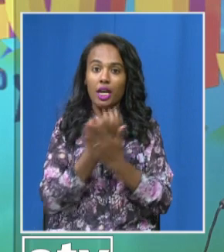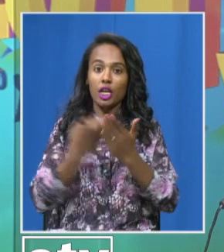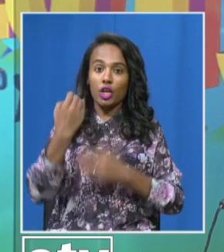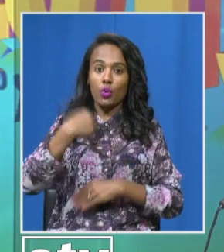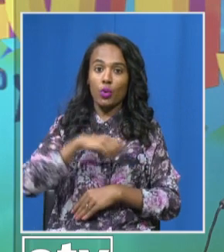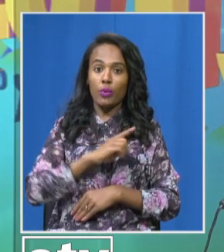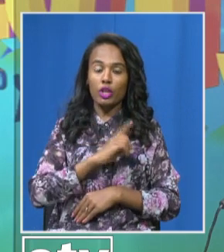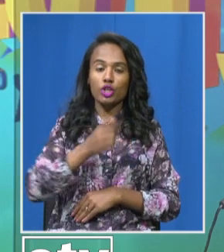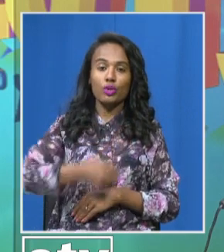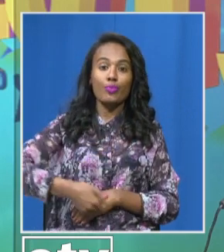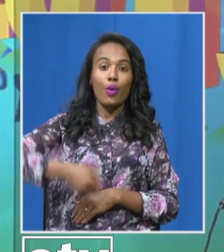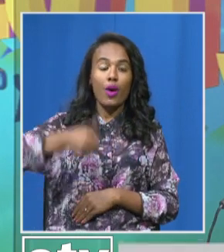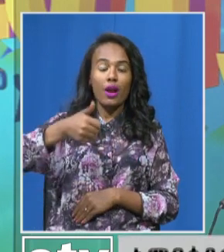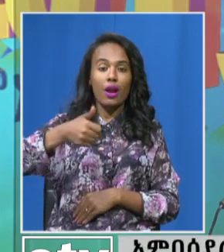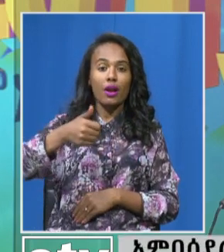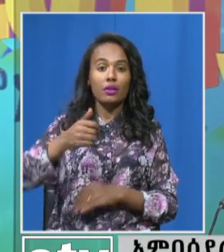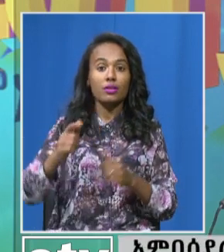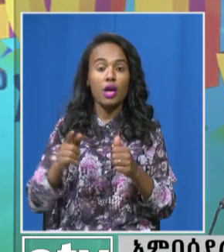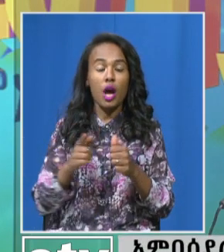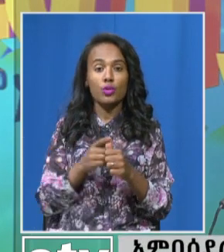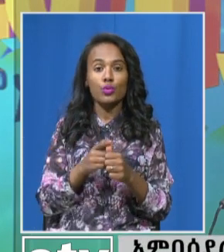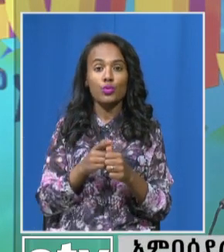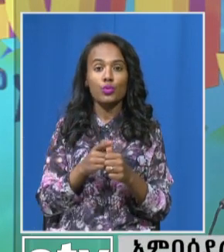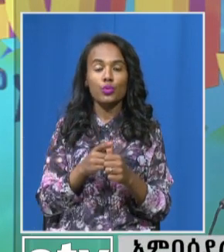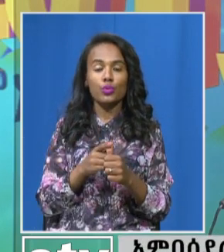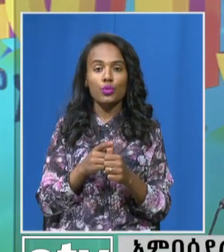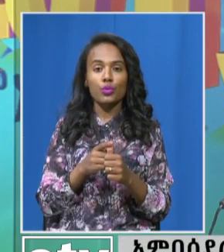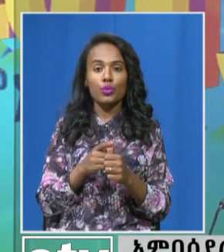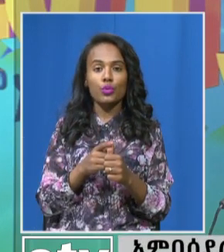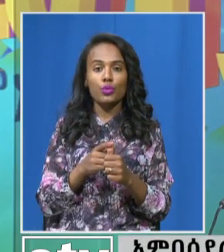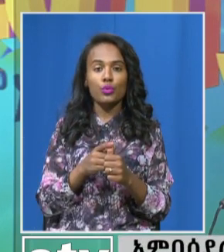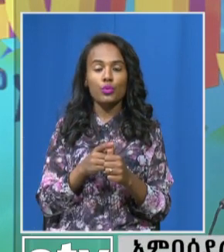ኢኮኖሚያችን በዋናነት አንዱ